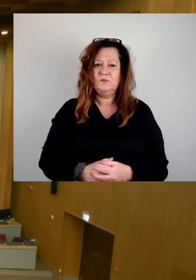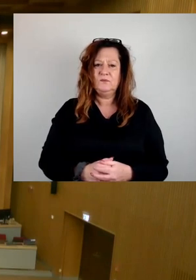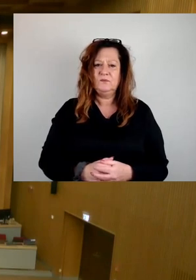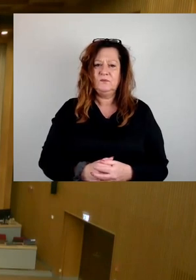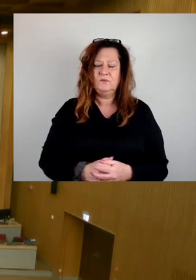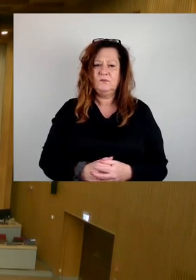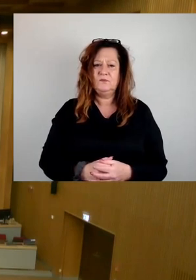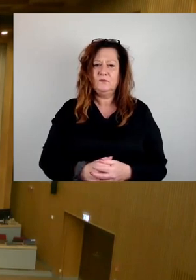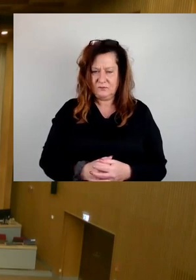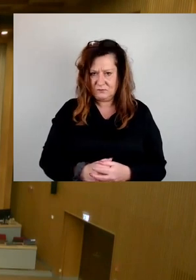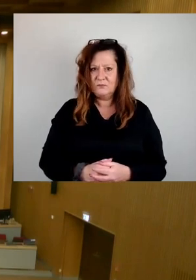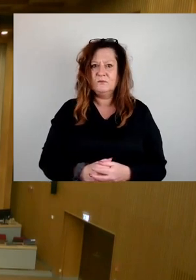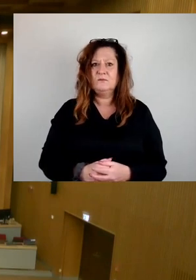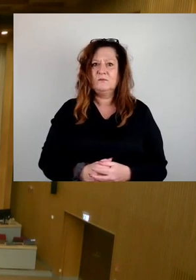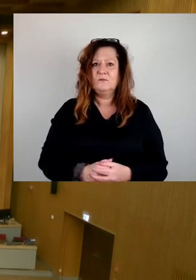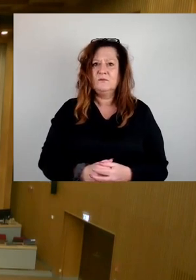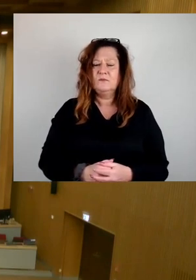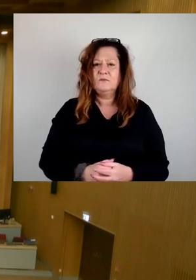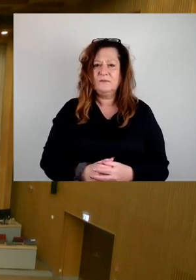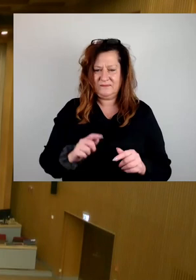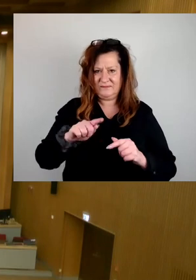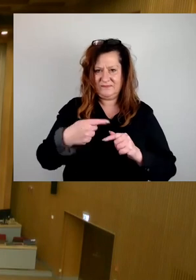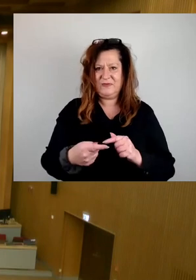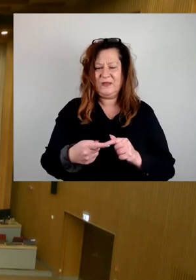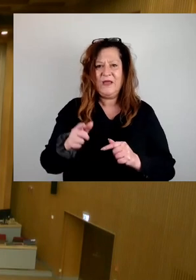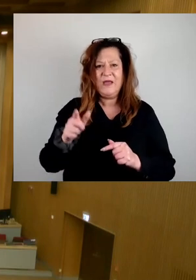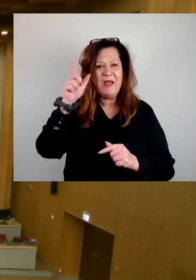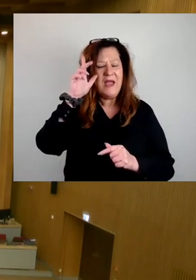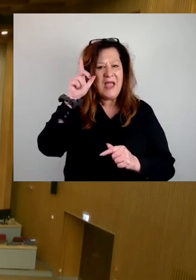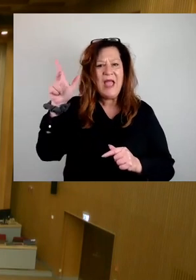So, dann habe ich als nächsten Redner Herr Aschenbach und dann Herr Dr. Schulte-Wissermann.